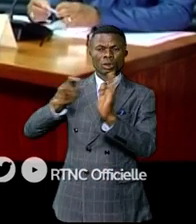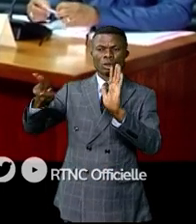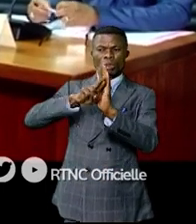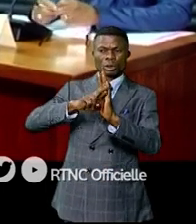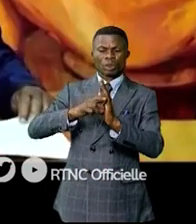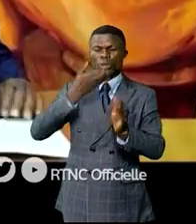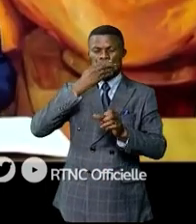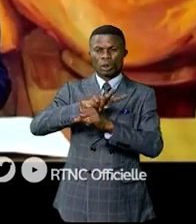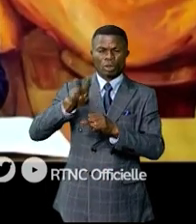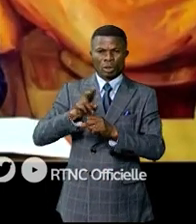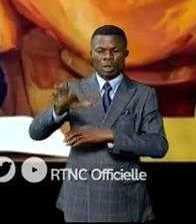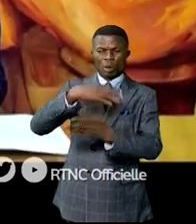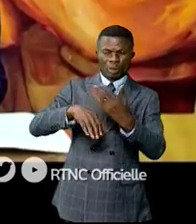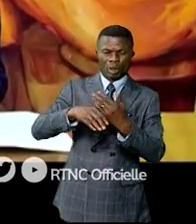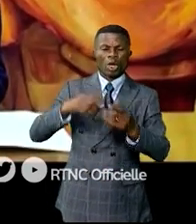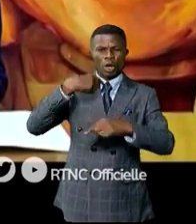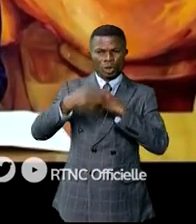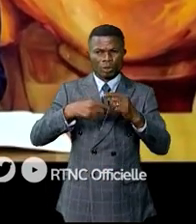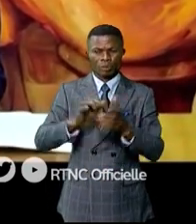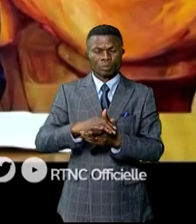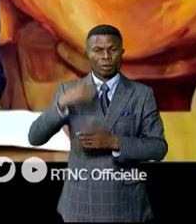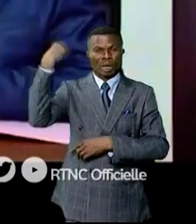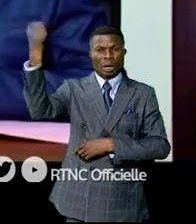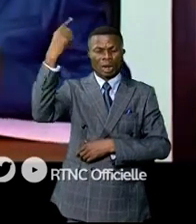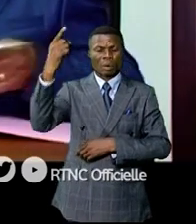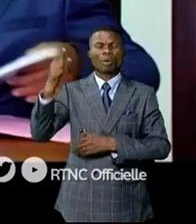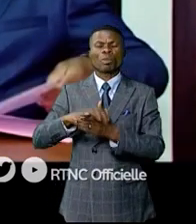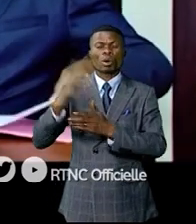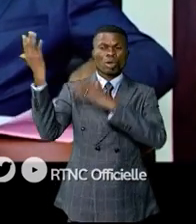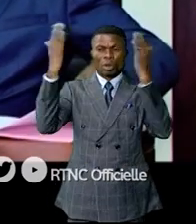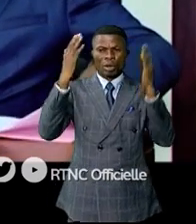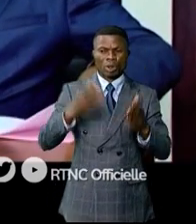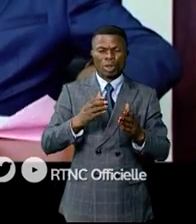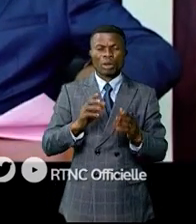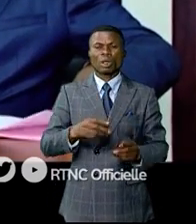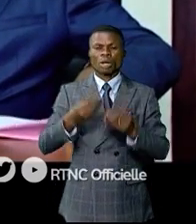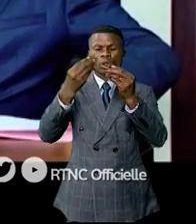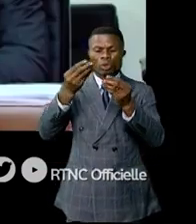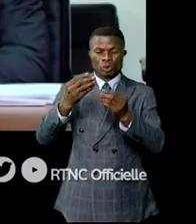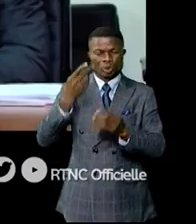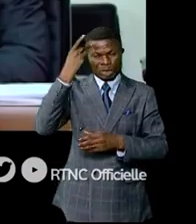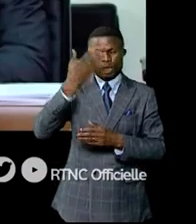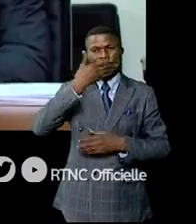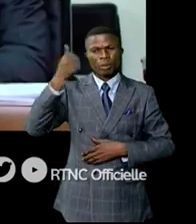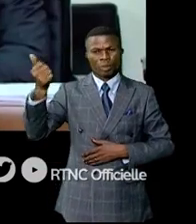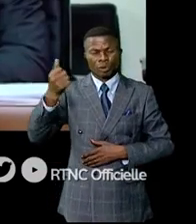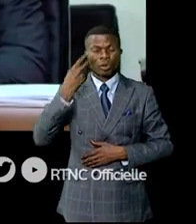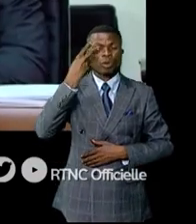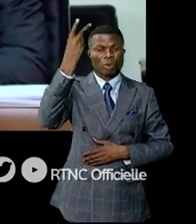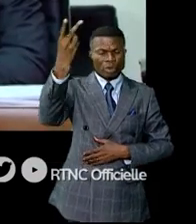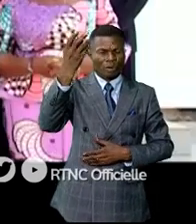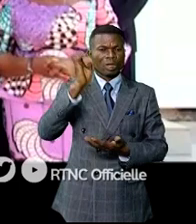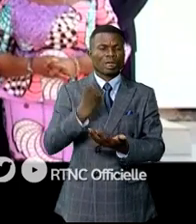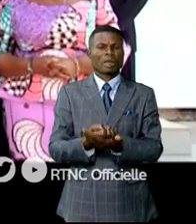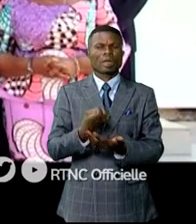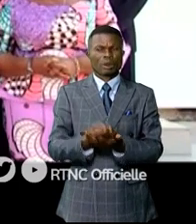Covid-19 combiné à la relance, le monde des affaires vient de lui réserver une haute opinion en termes de perspectives